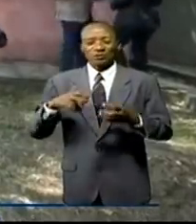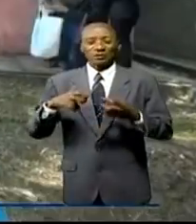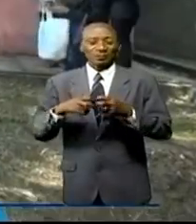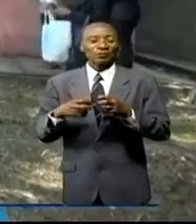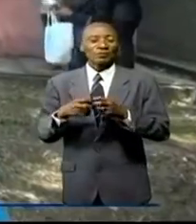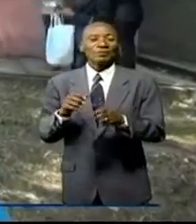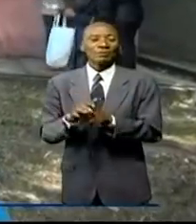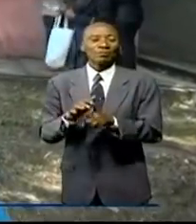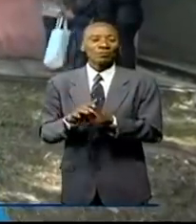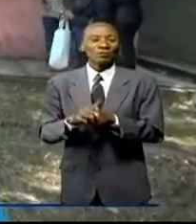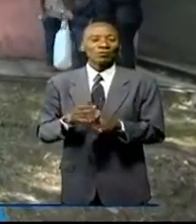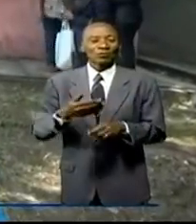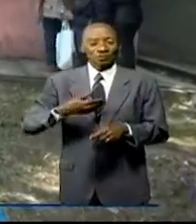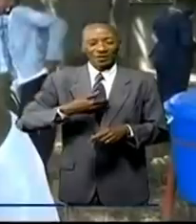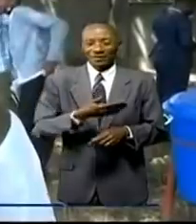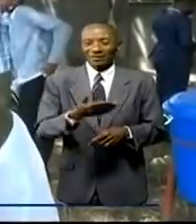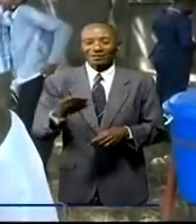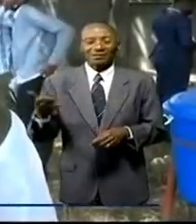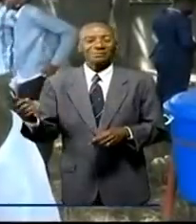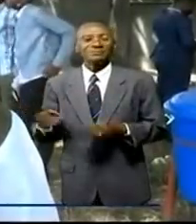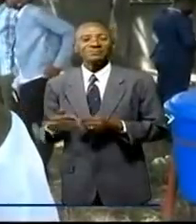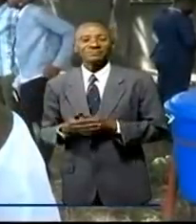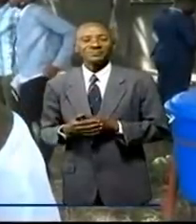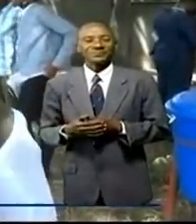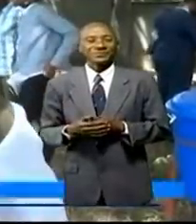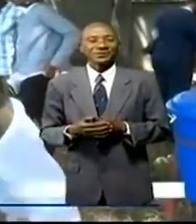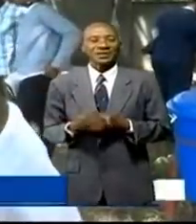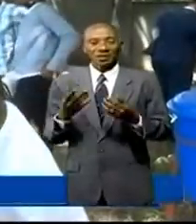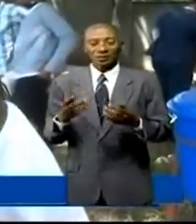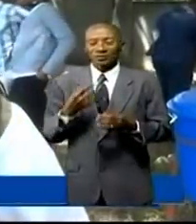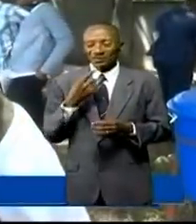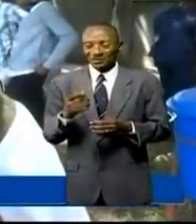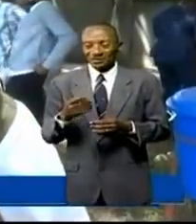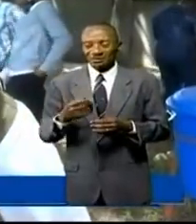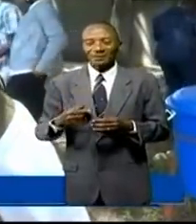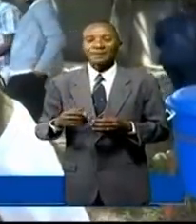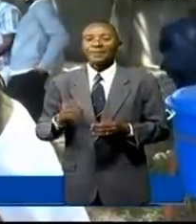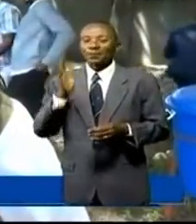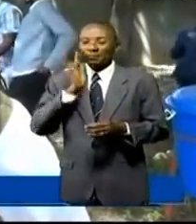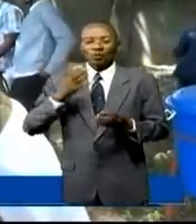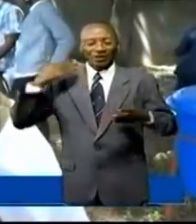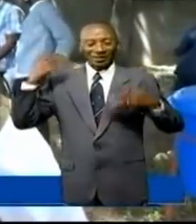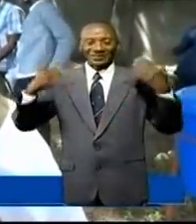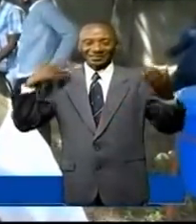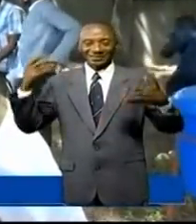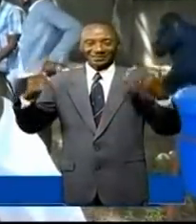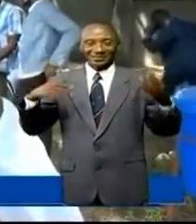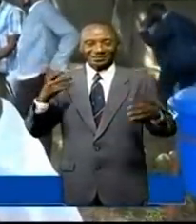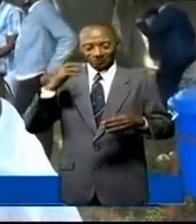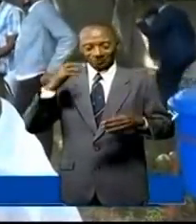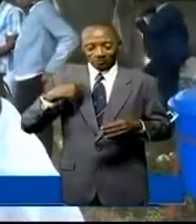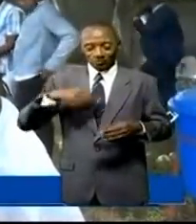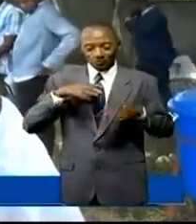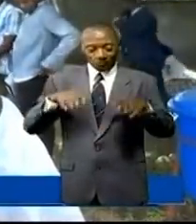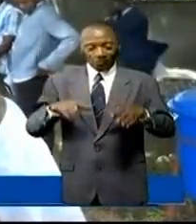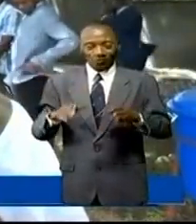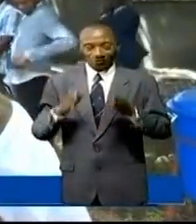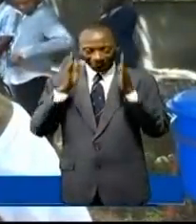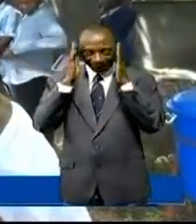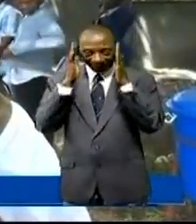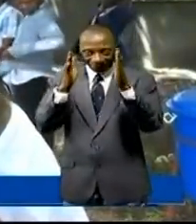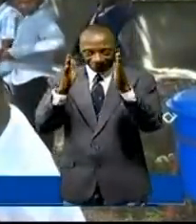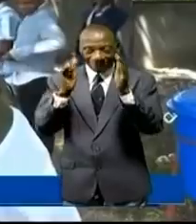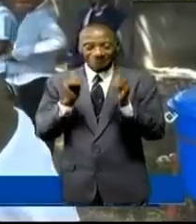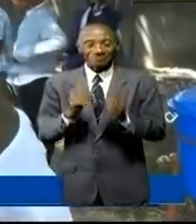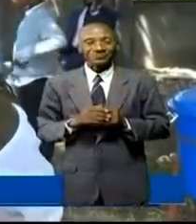qu'agronome. Je vais vraiment m'y impliquer. Les exercices comme ça, ça permet aux Congolais de rester attentifs. Et par